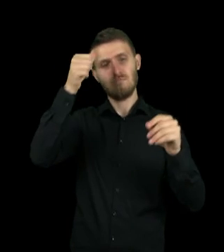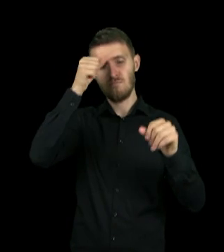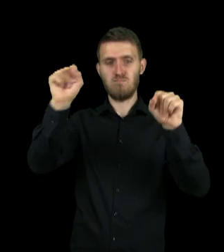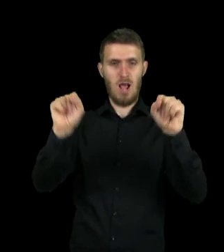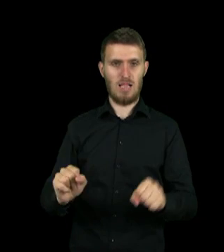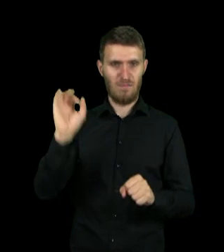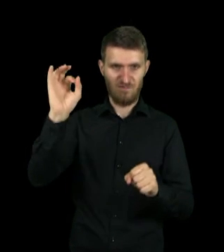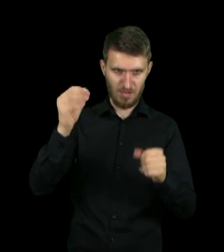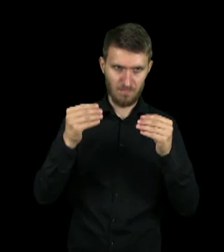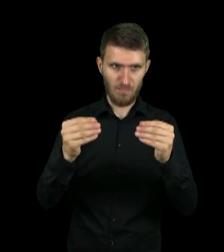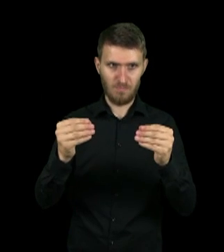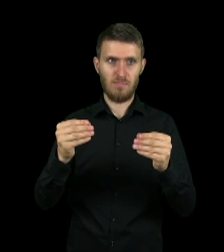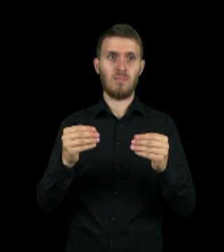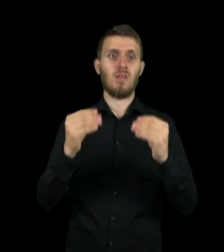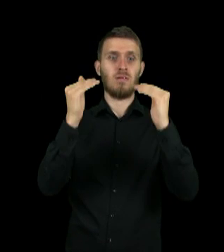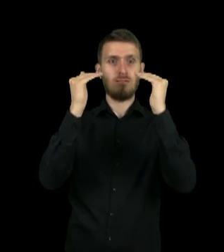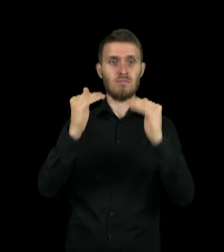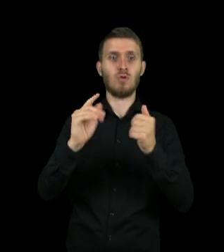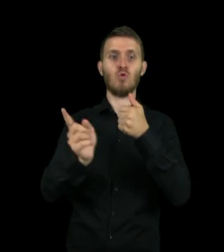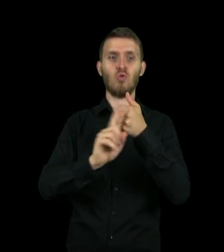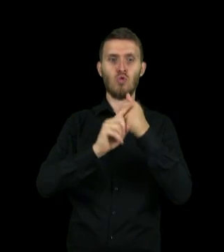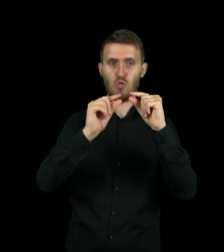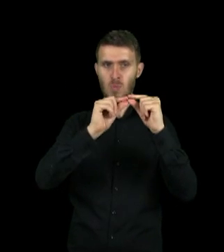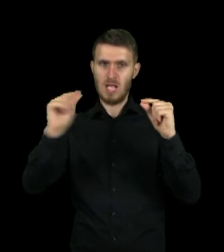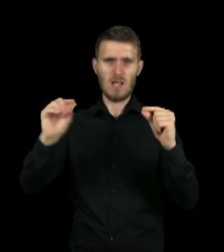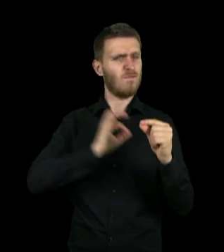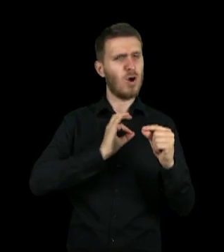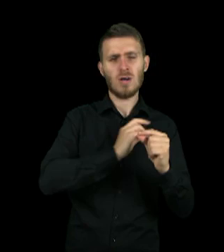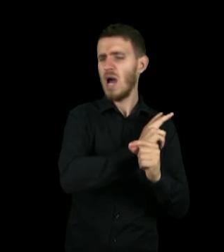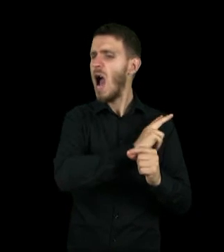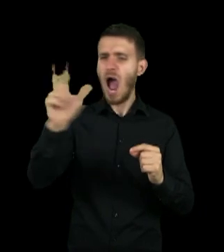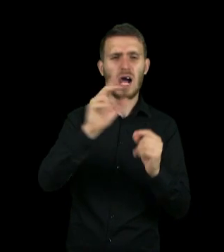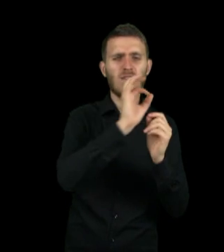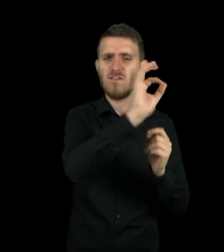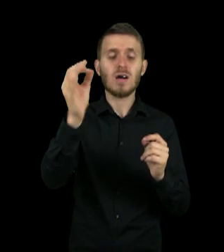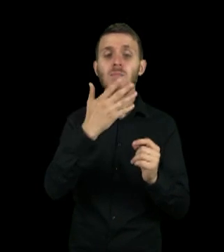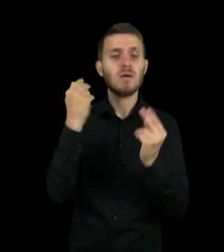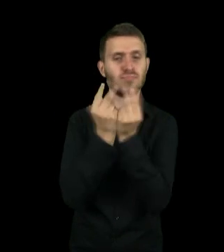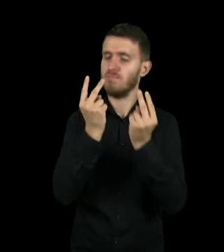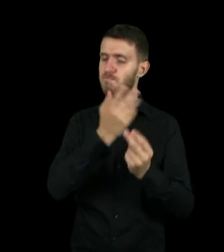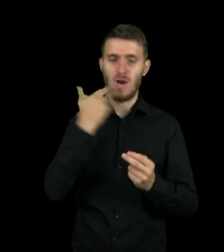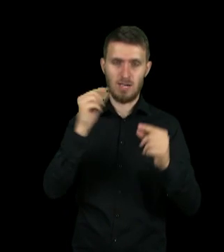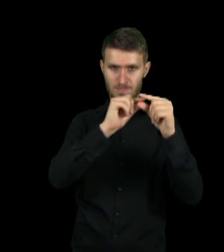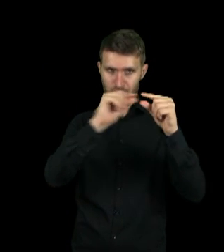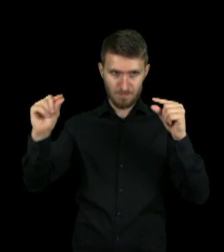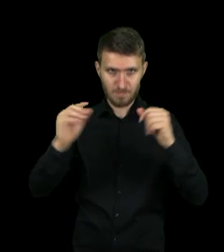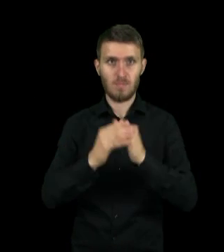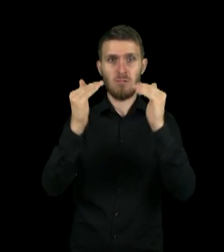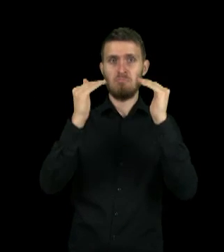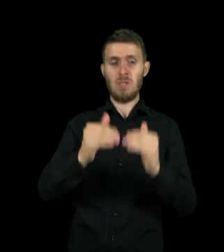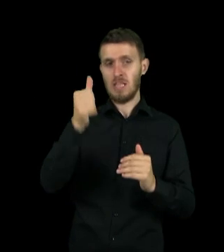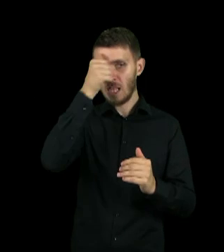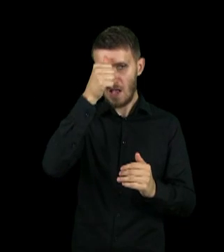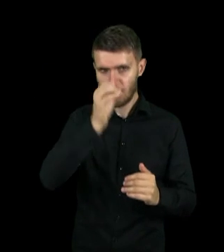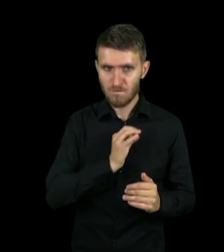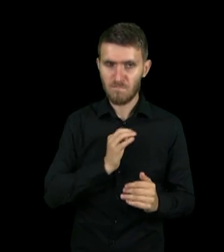widział kartę U góry jest napisane Bank a Bank a będę